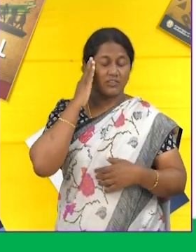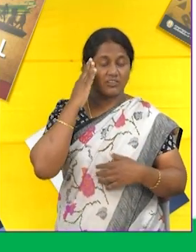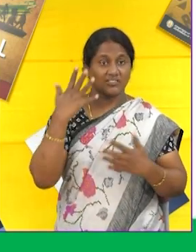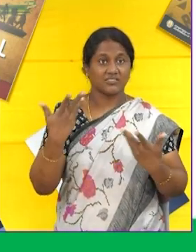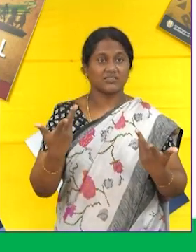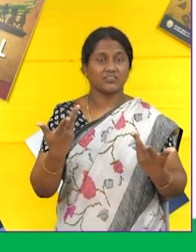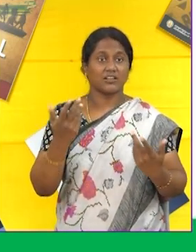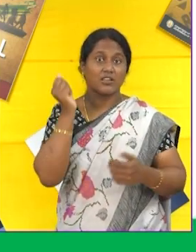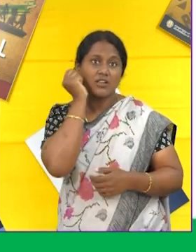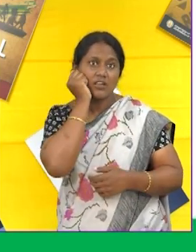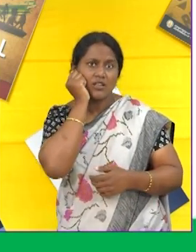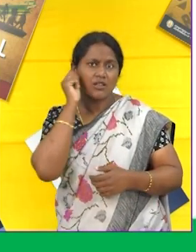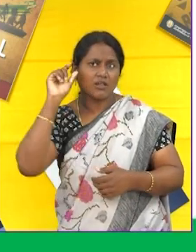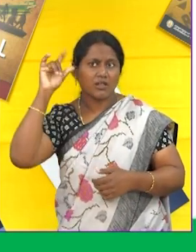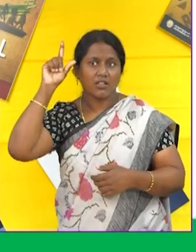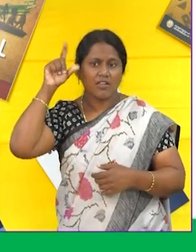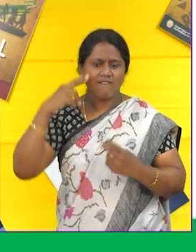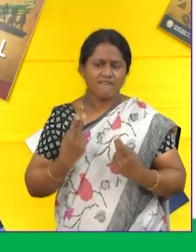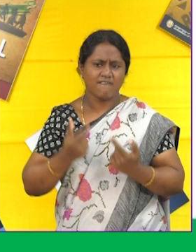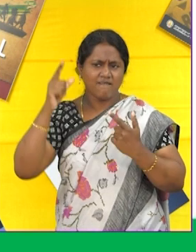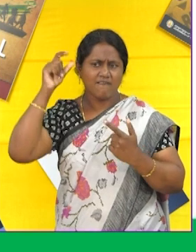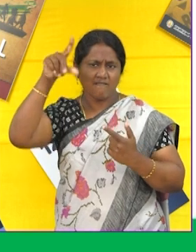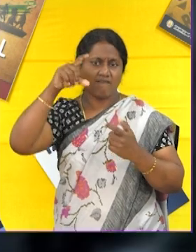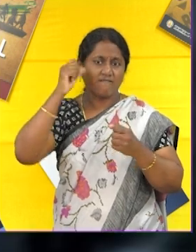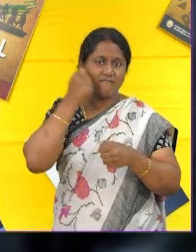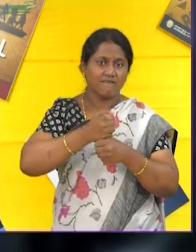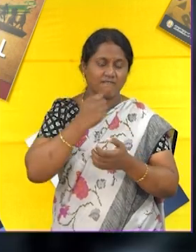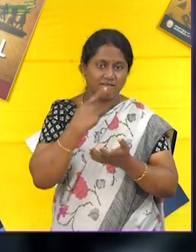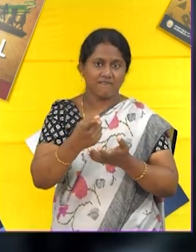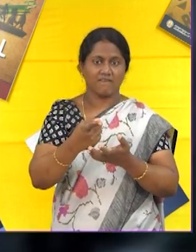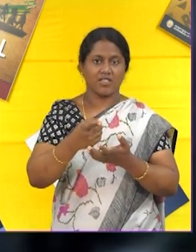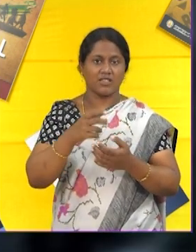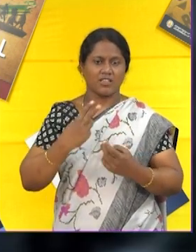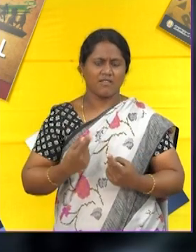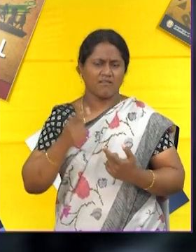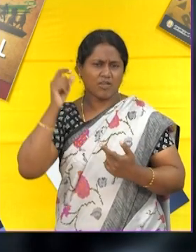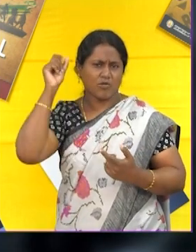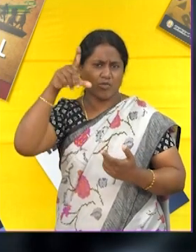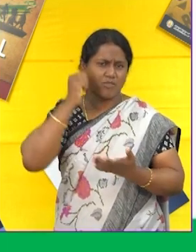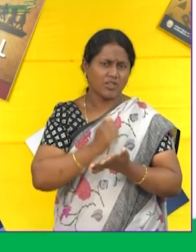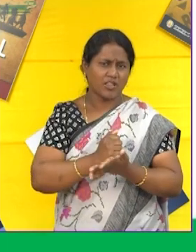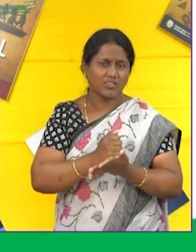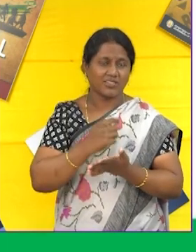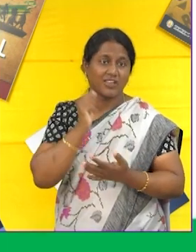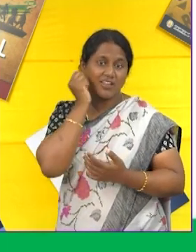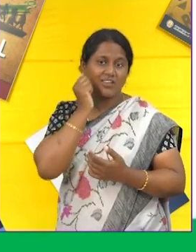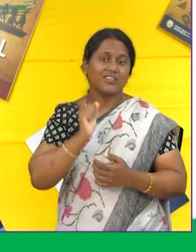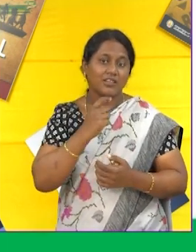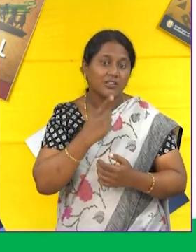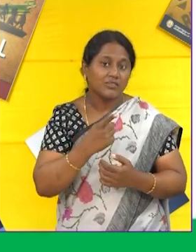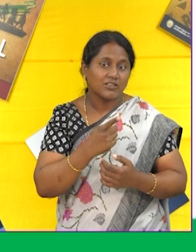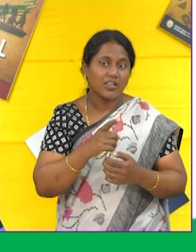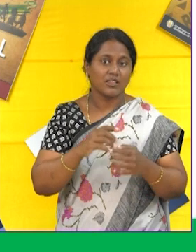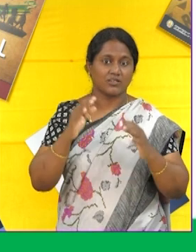police. But mother made one of a quick, incomparable decision. ஆனால் அம்மா டக்குன்னு ஒரு முடிவு எடுத்தாங்க. She flung up a window of